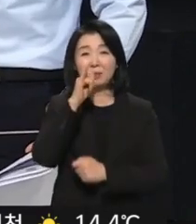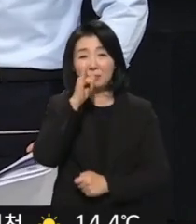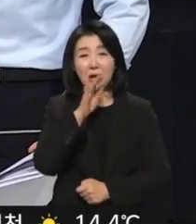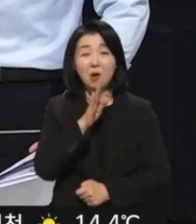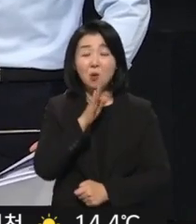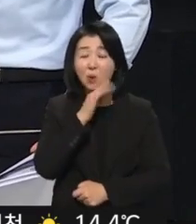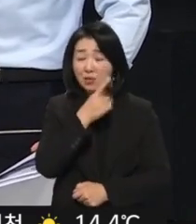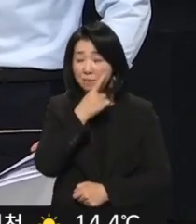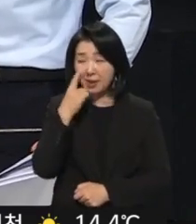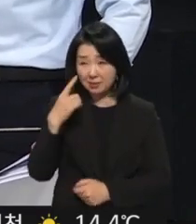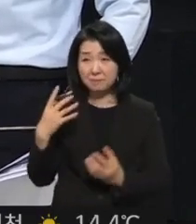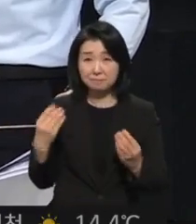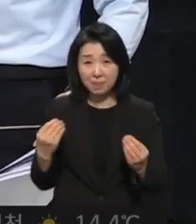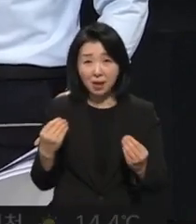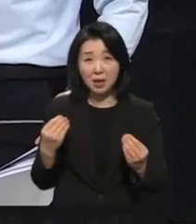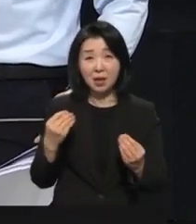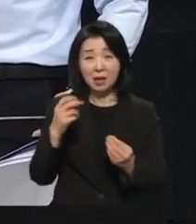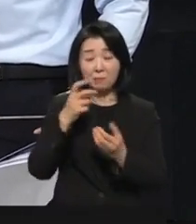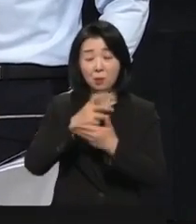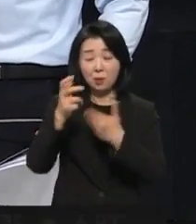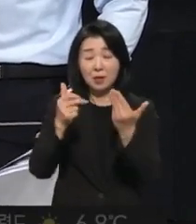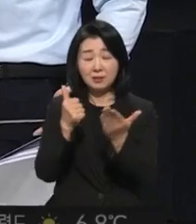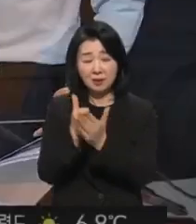팩트체크로 한 장관의 허를 찌른 겁니다.